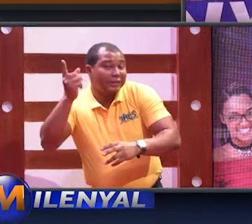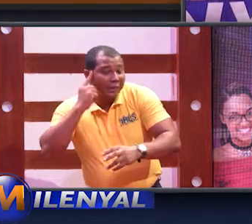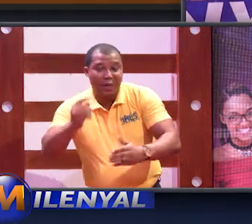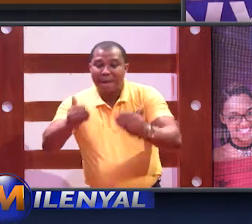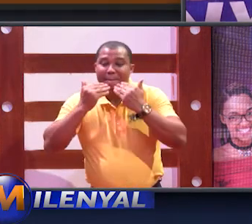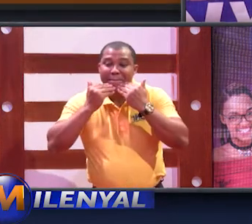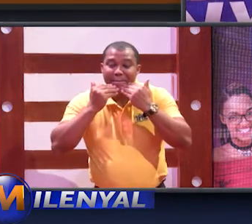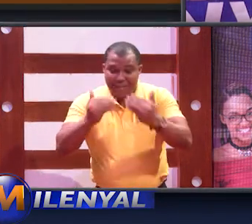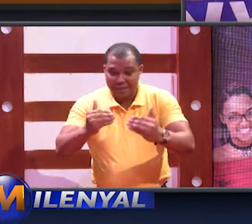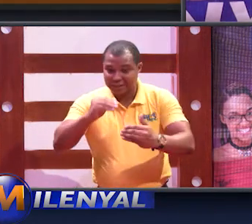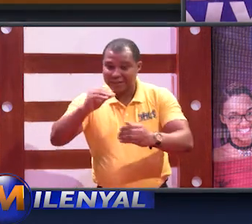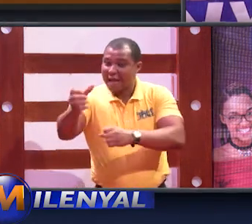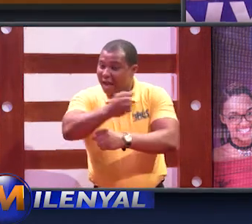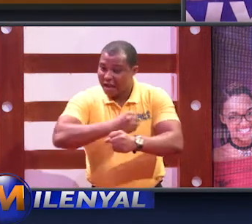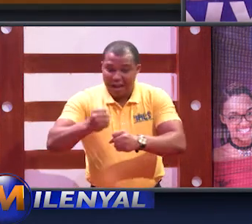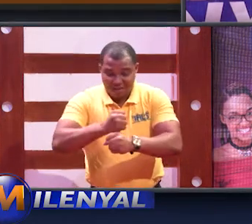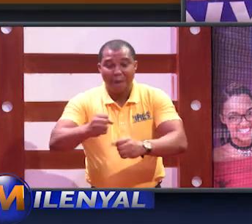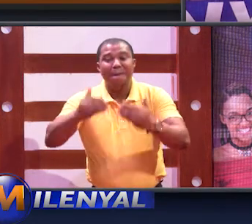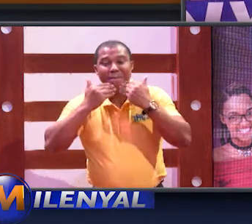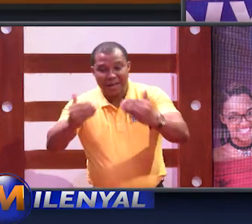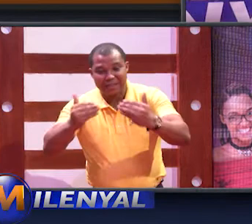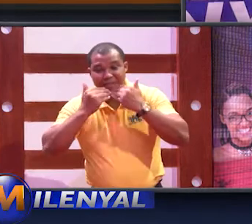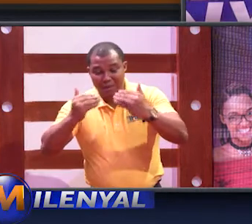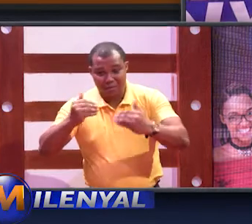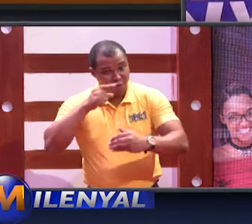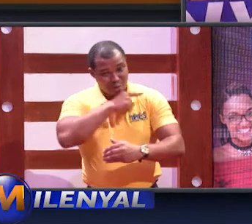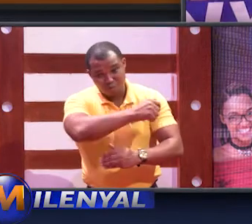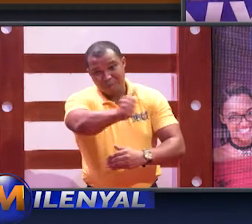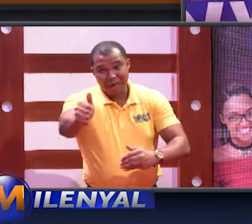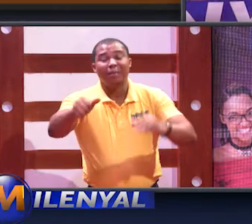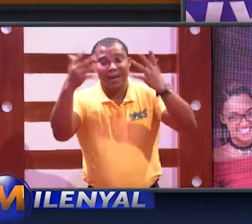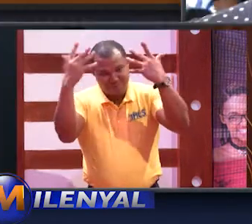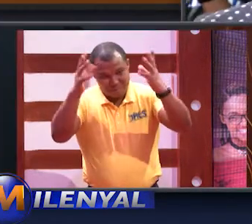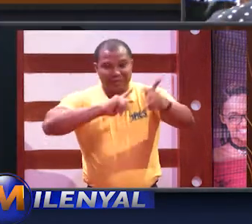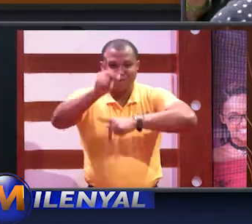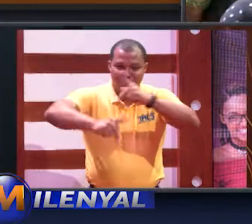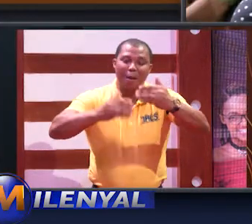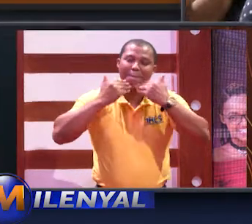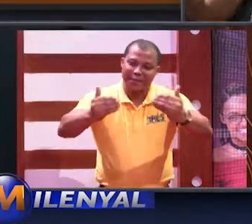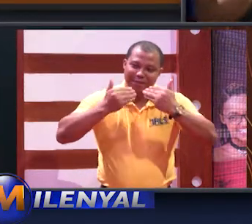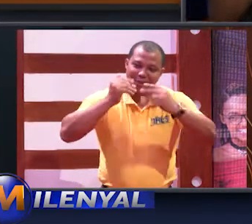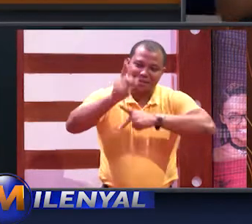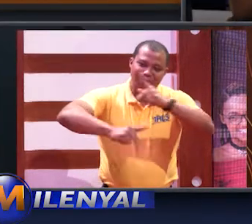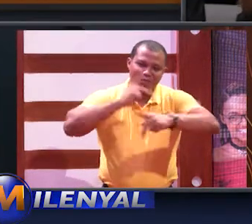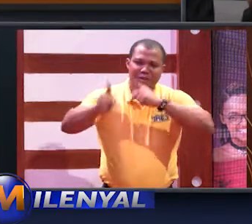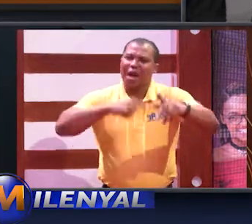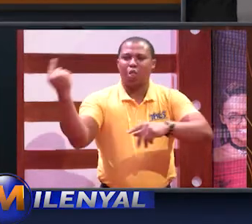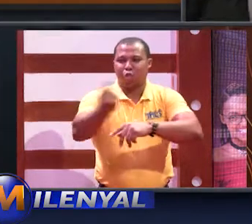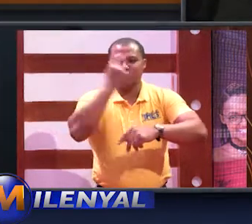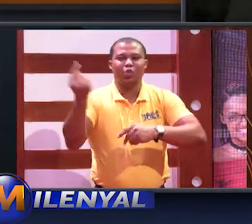Merci Café Doré, merci Emma Création, merci à vous-même qui t'a regardé, merci à tout le monde. Hein? C'est toujours